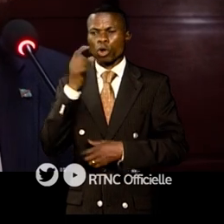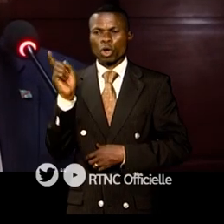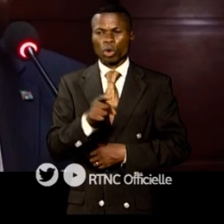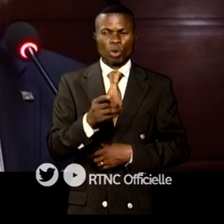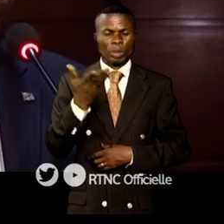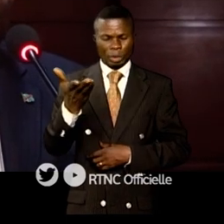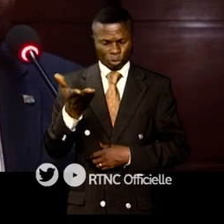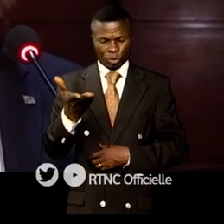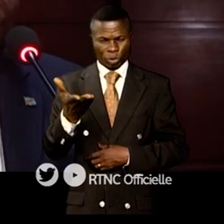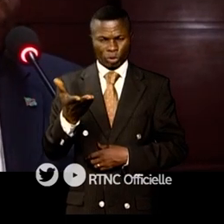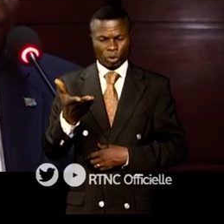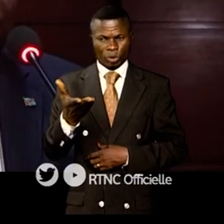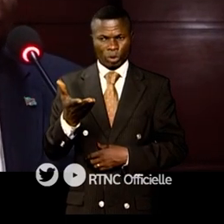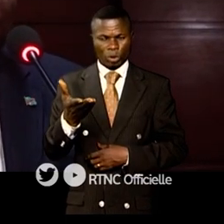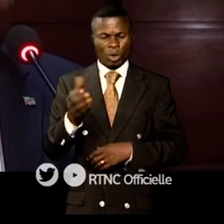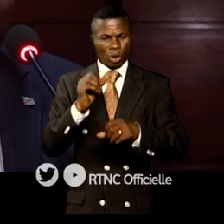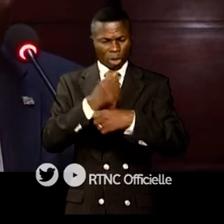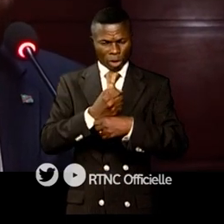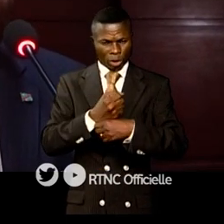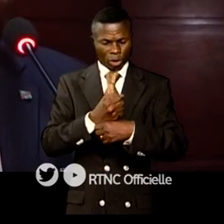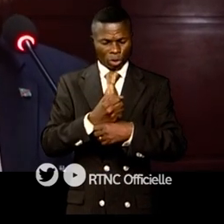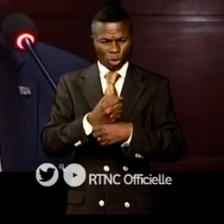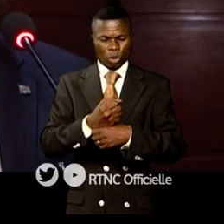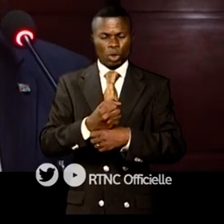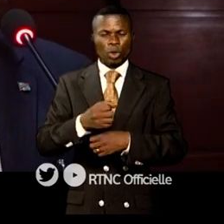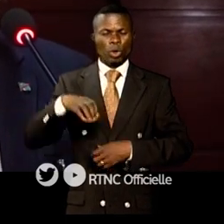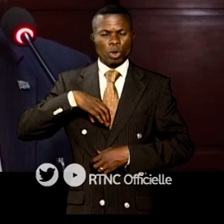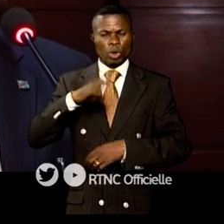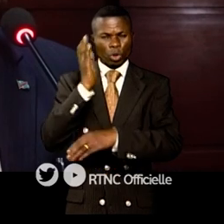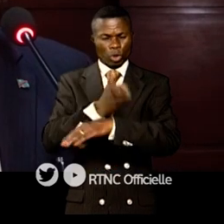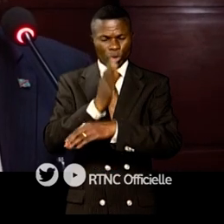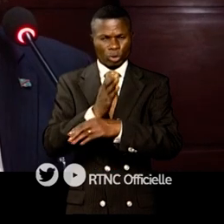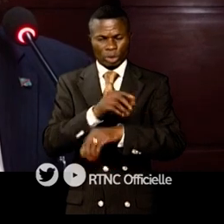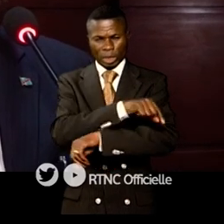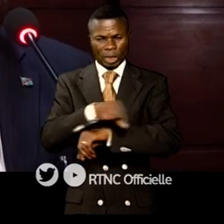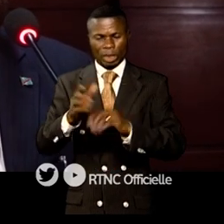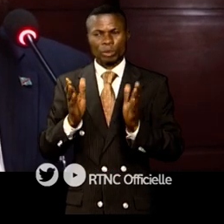et en constituant ce conseil d'administration,